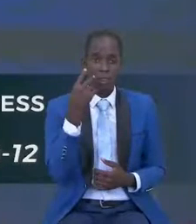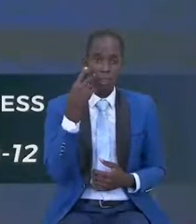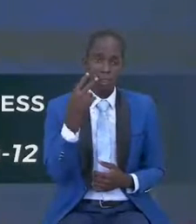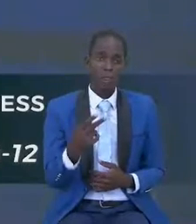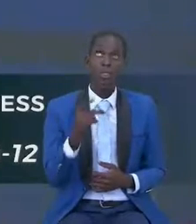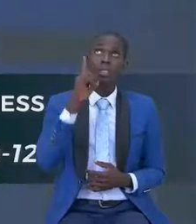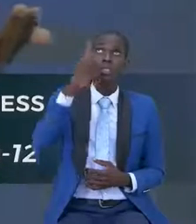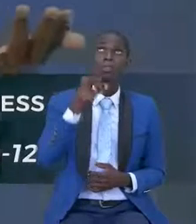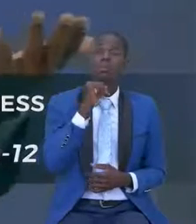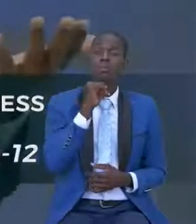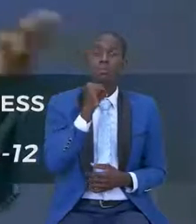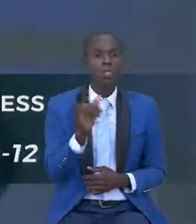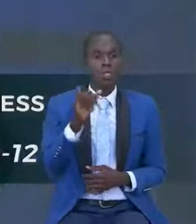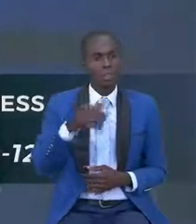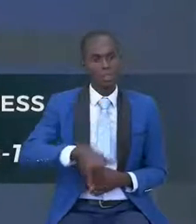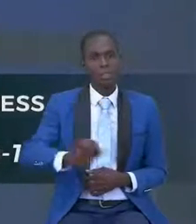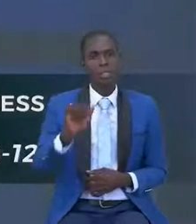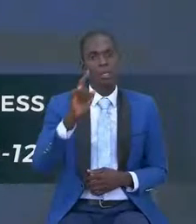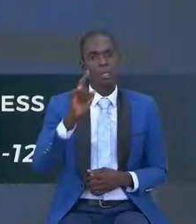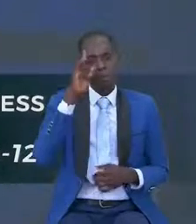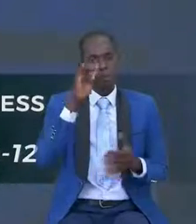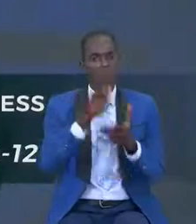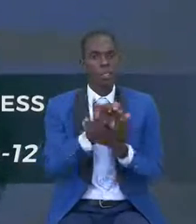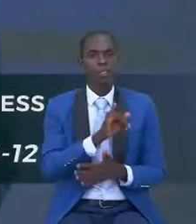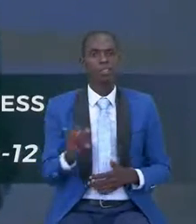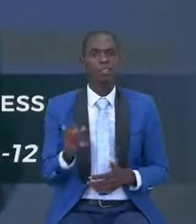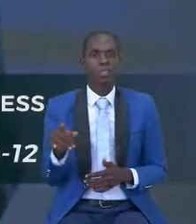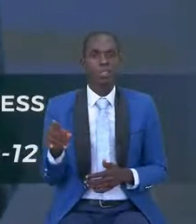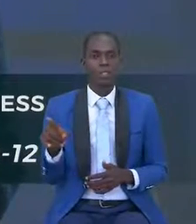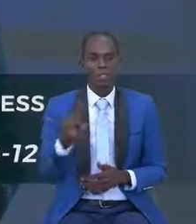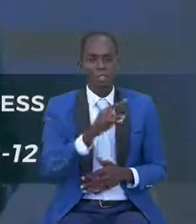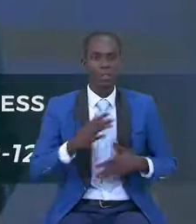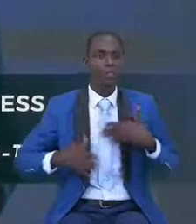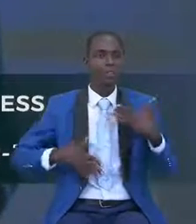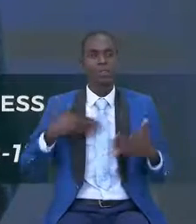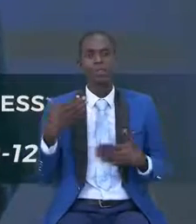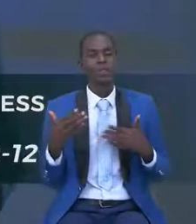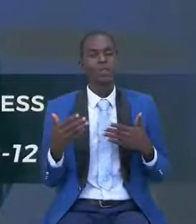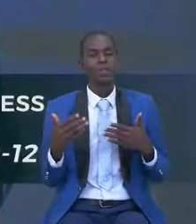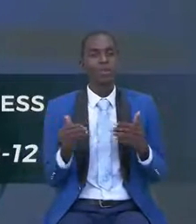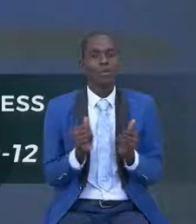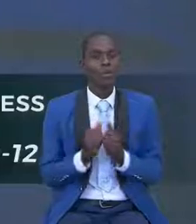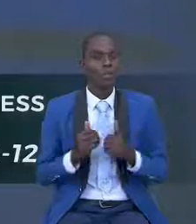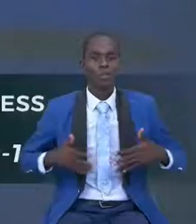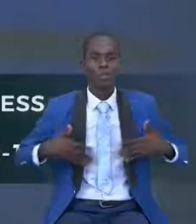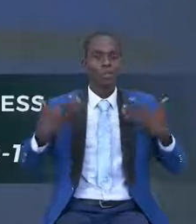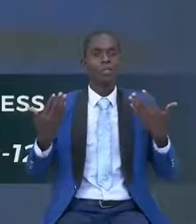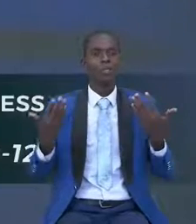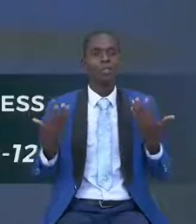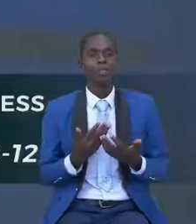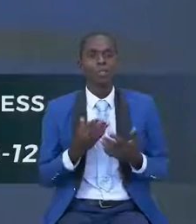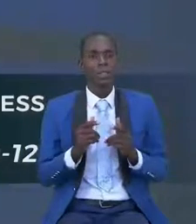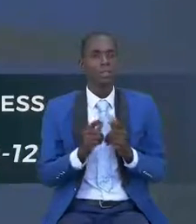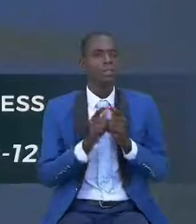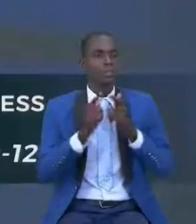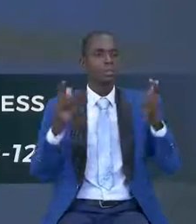vous réjouissant d'une joie ineffable et glorieuse.